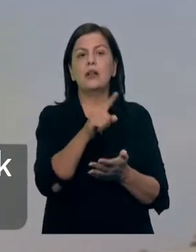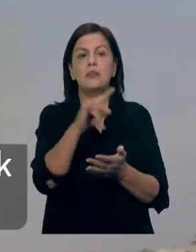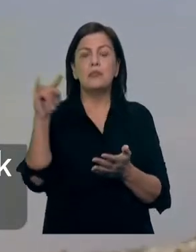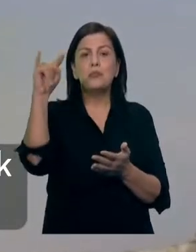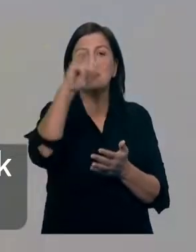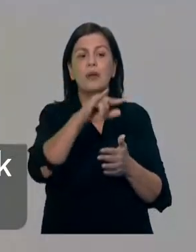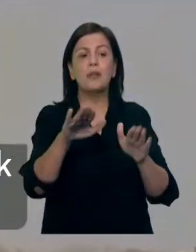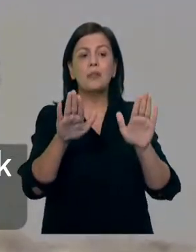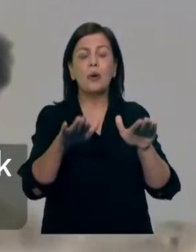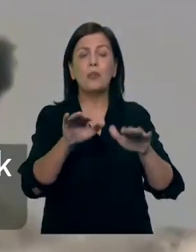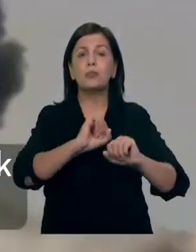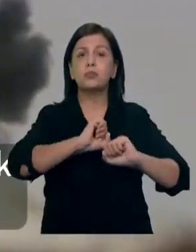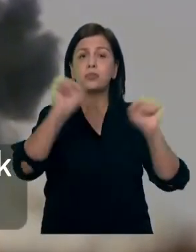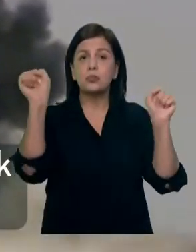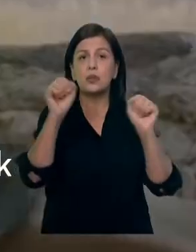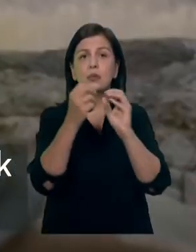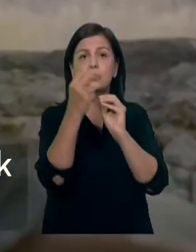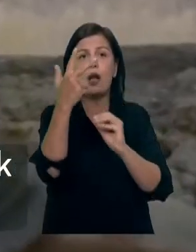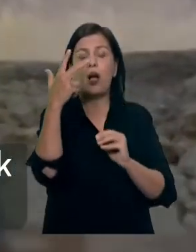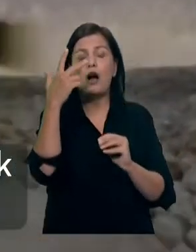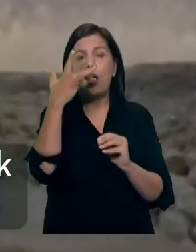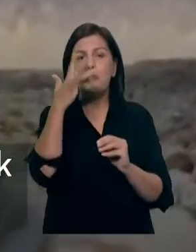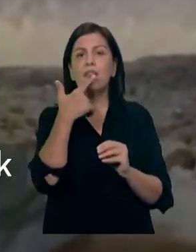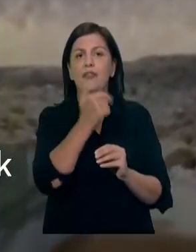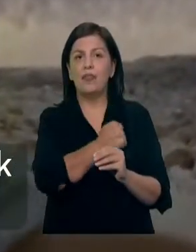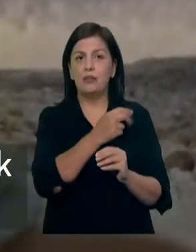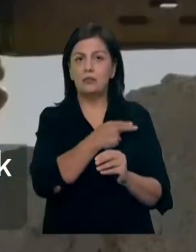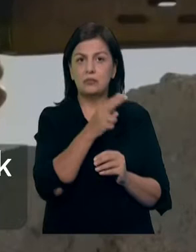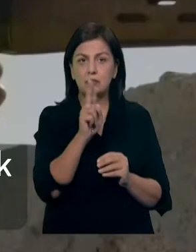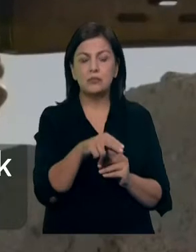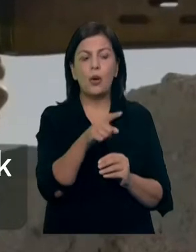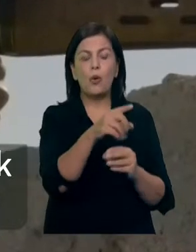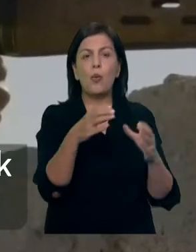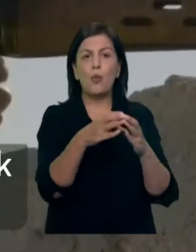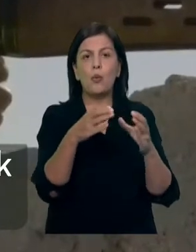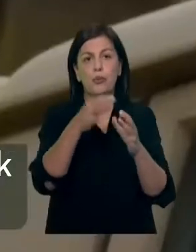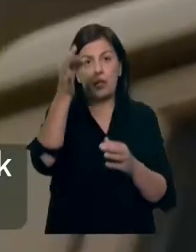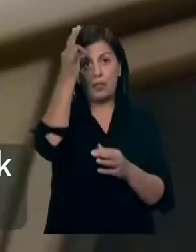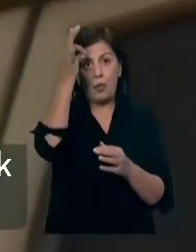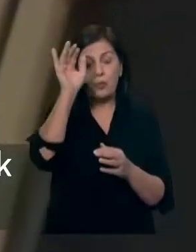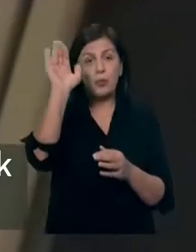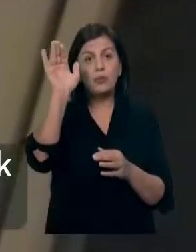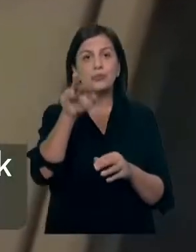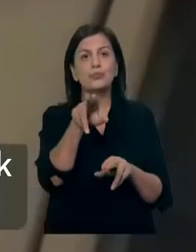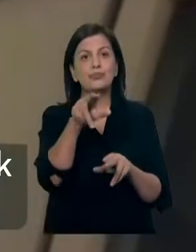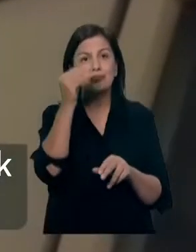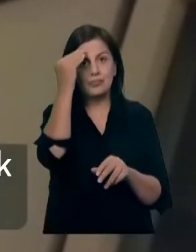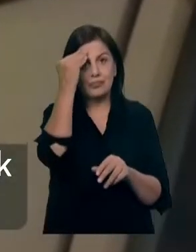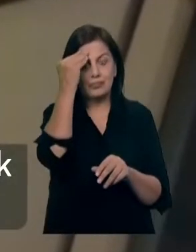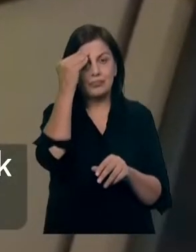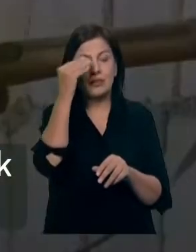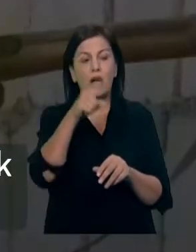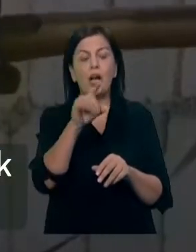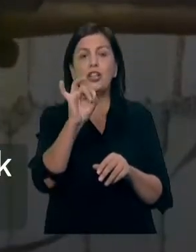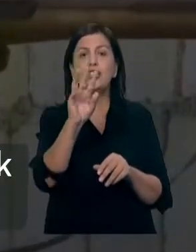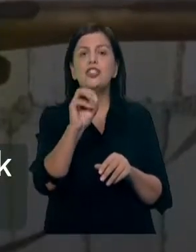törətdiyi terror nəticəsində 13 Amerika hərbiçisinin ölməsi ilə qruplaşma özünü xatırladı. Bəs IŞİD niyə geniş miqyaslı